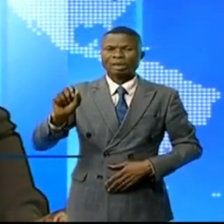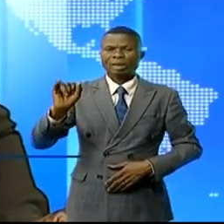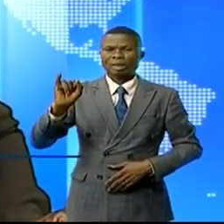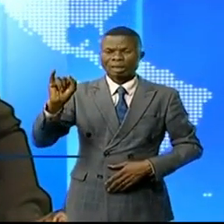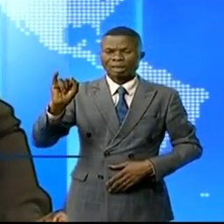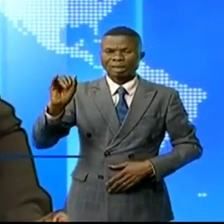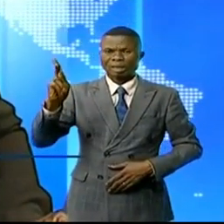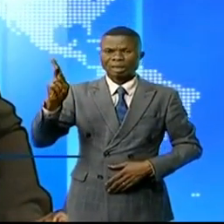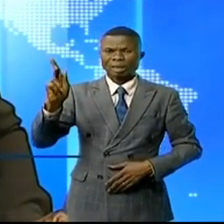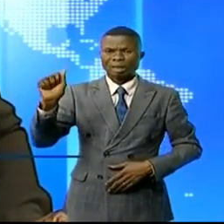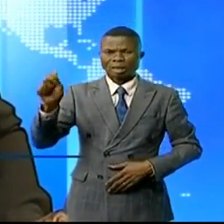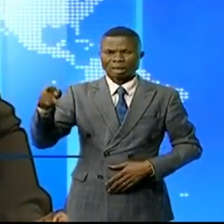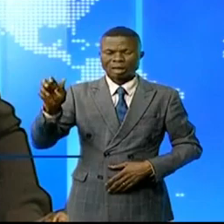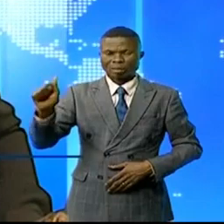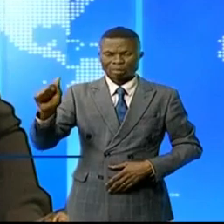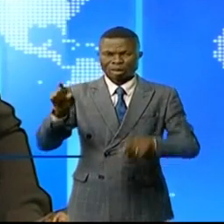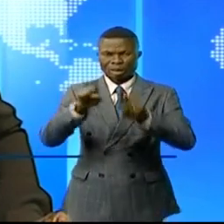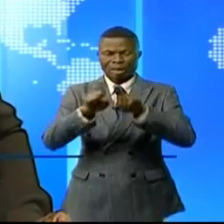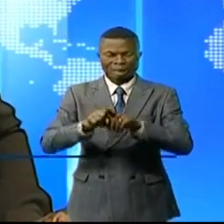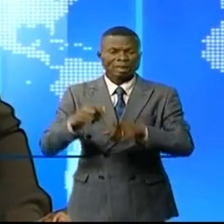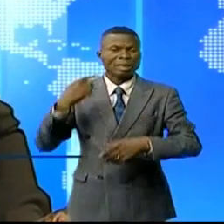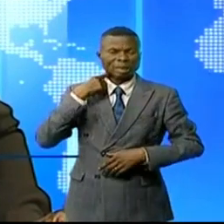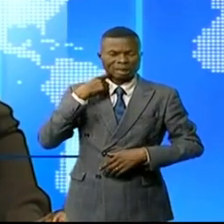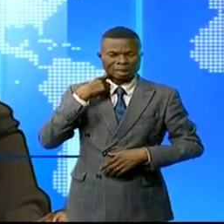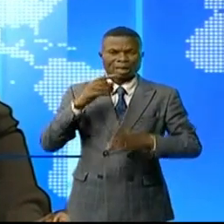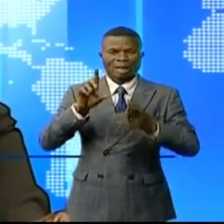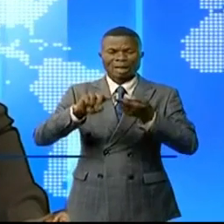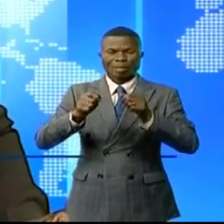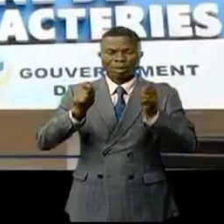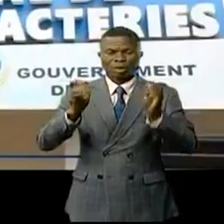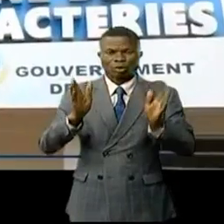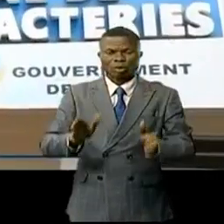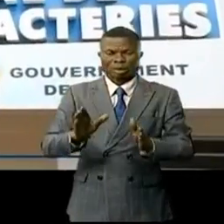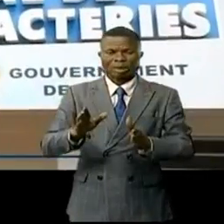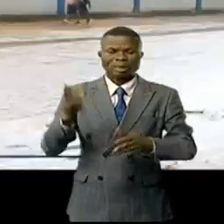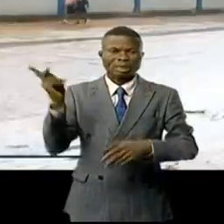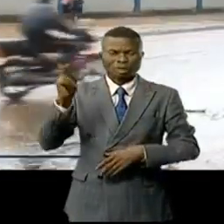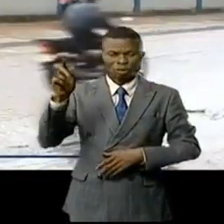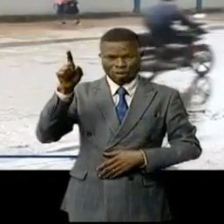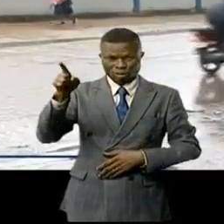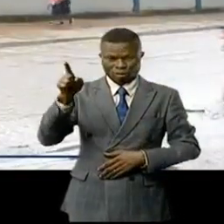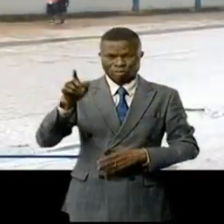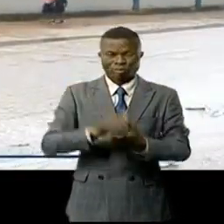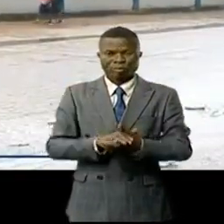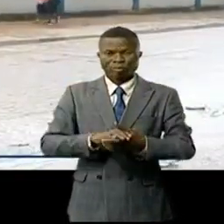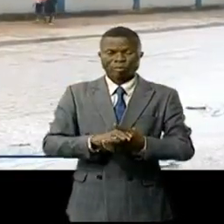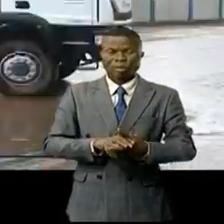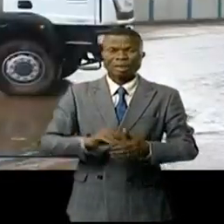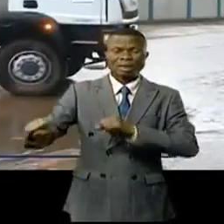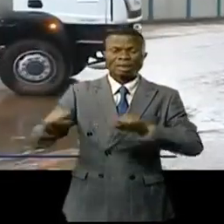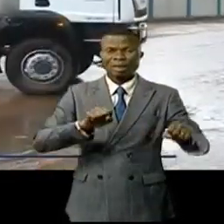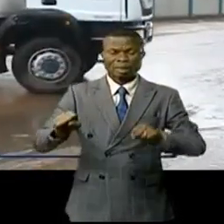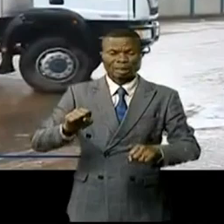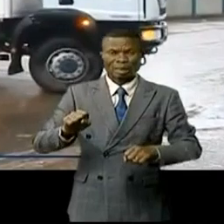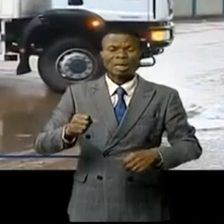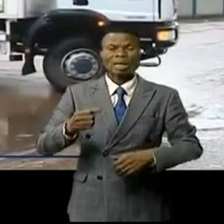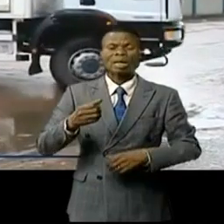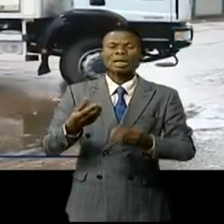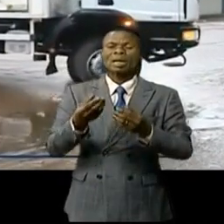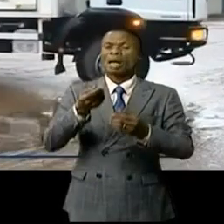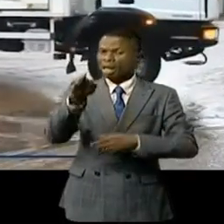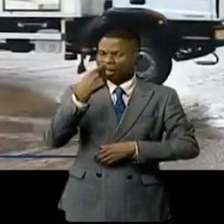nos confrères de la télévision nationale de Chikapa. Réaliser des dépistages actifs et des soins gratuits